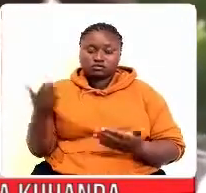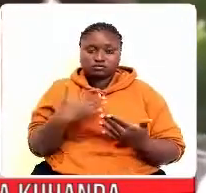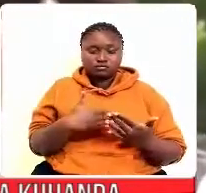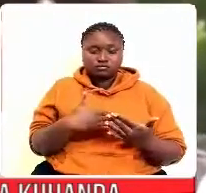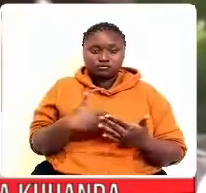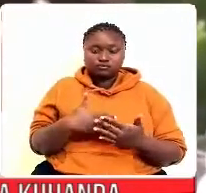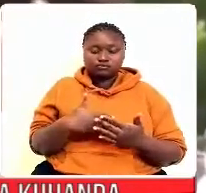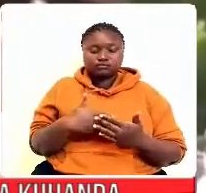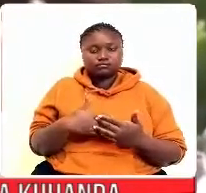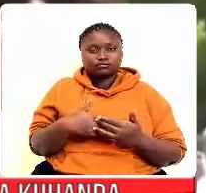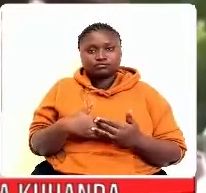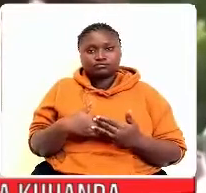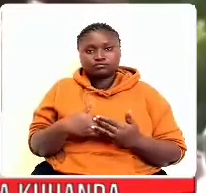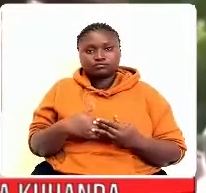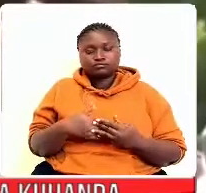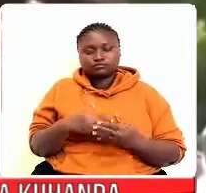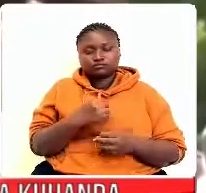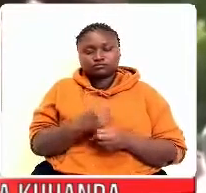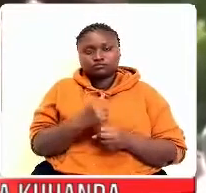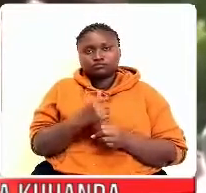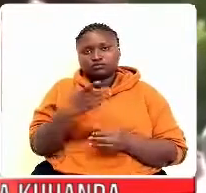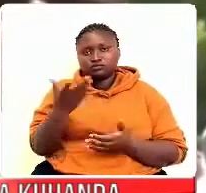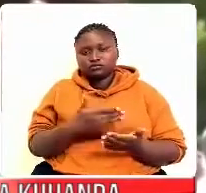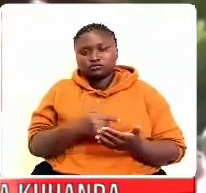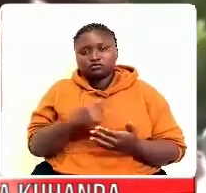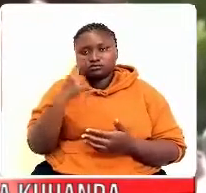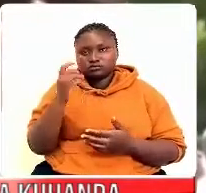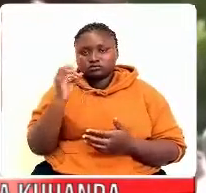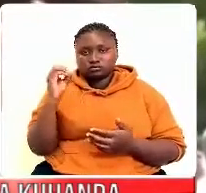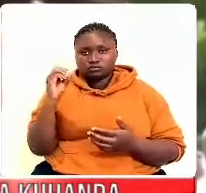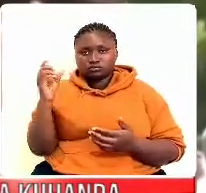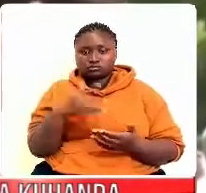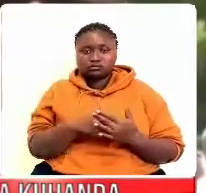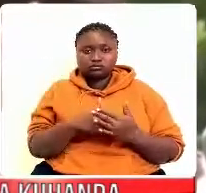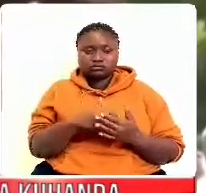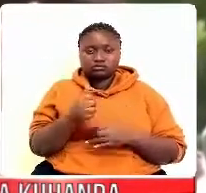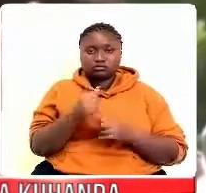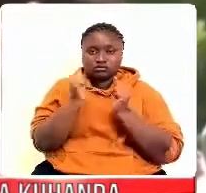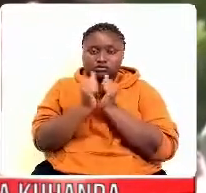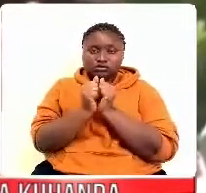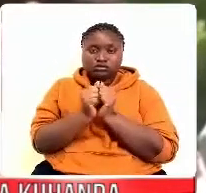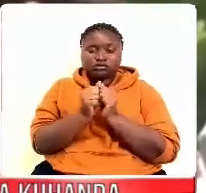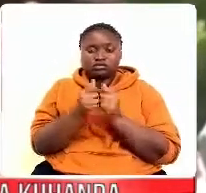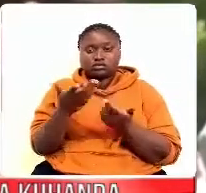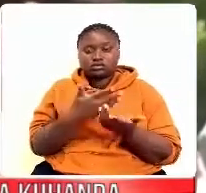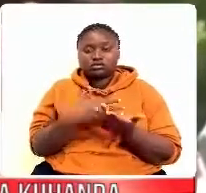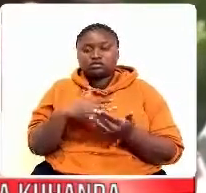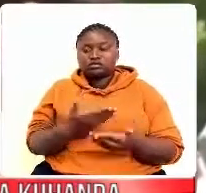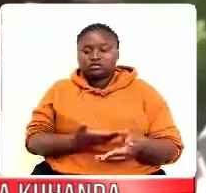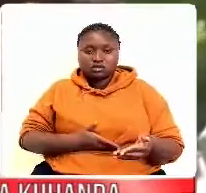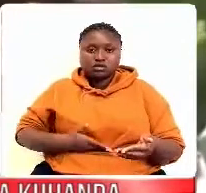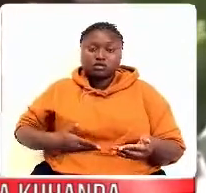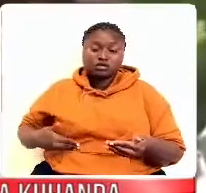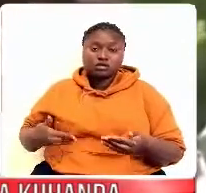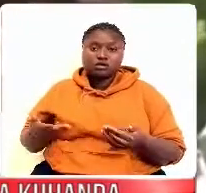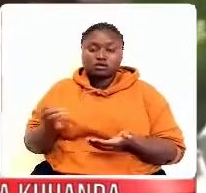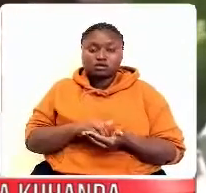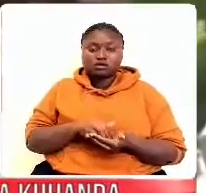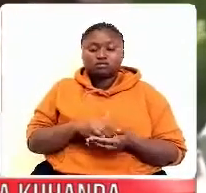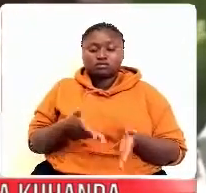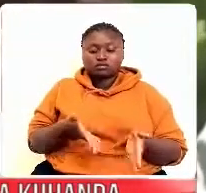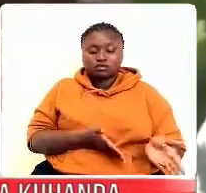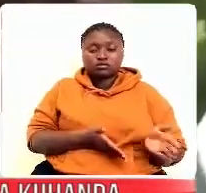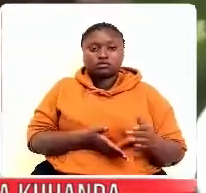ekari 100, na wale wa 100 watarutu wafanye ekari 10. Na hiyo ni njaa imekucha katikati yetu,